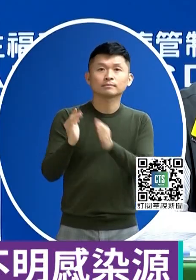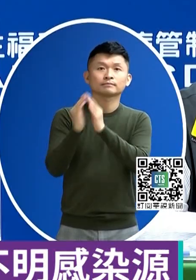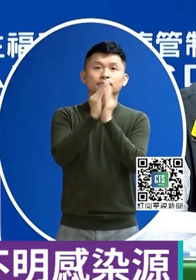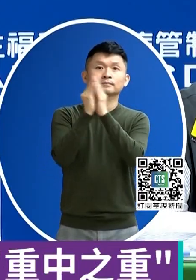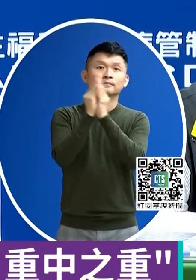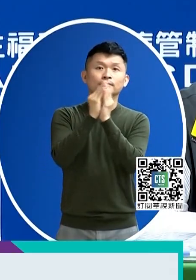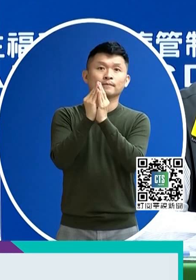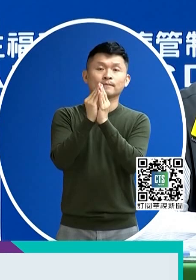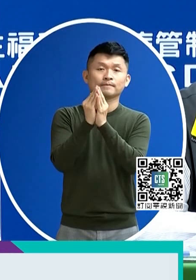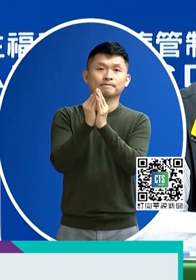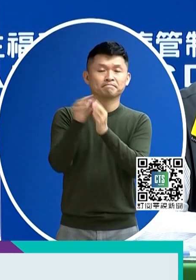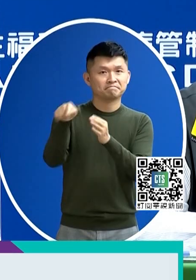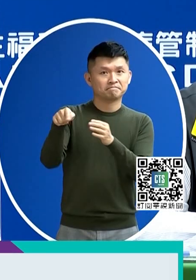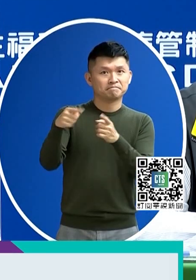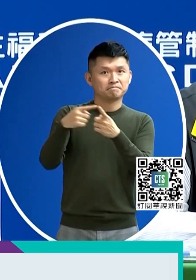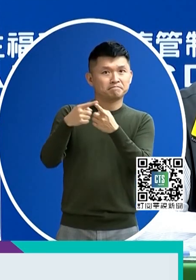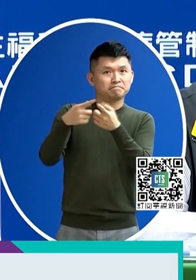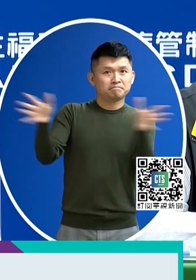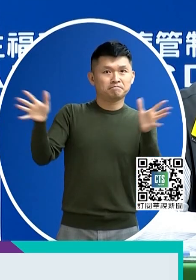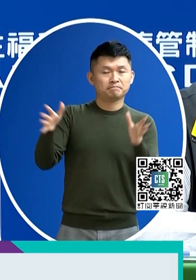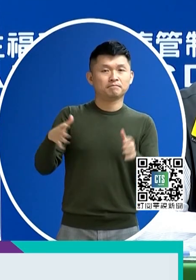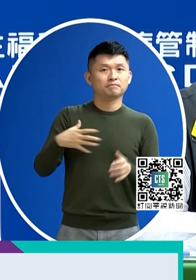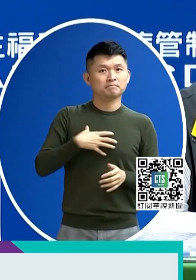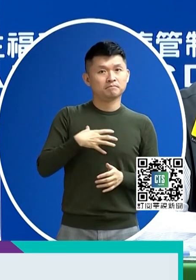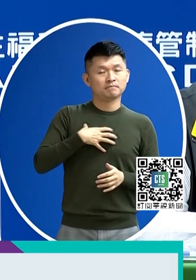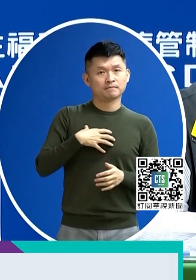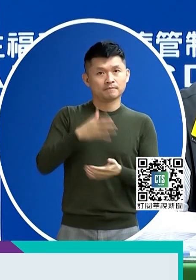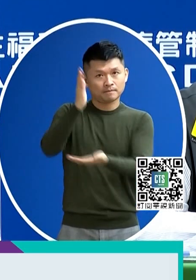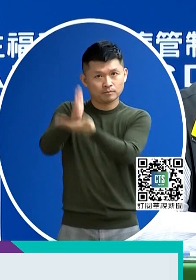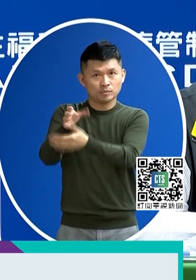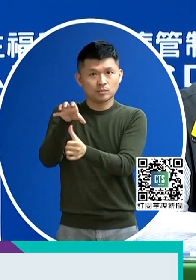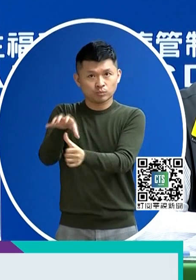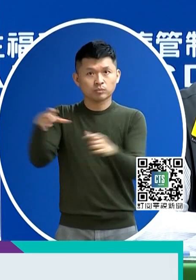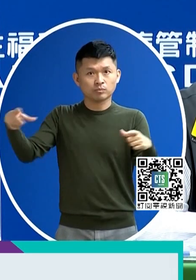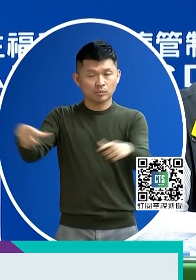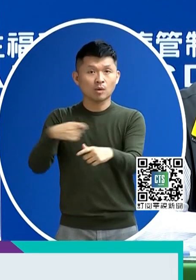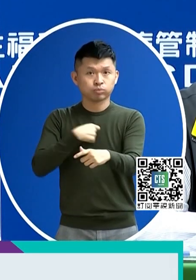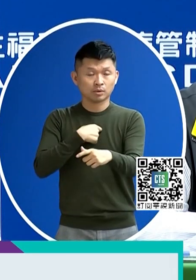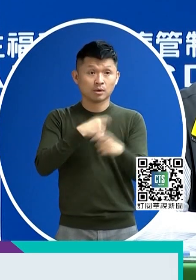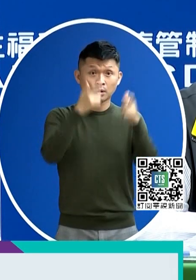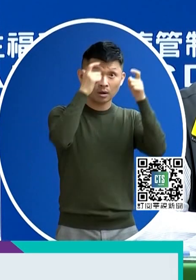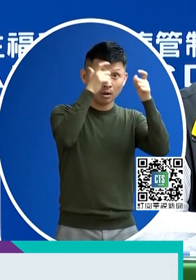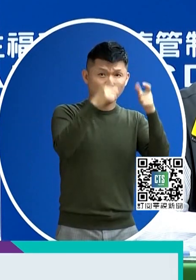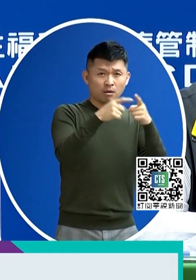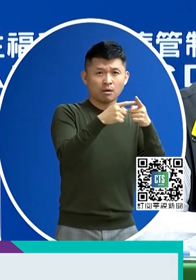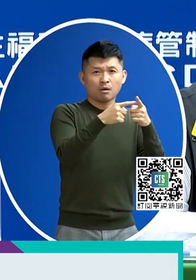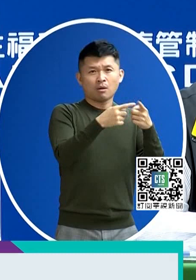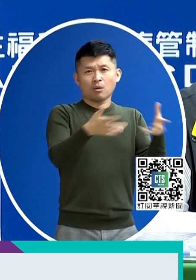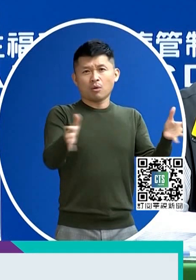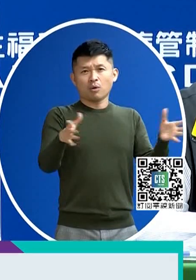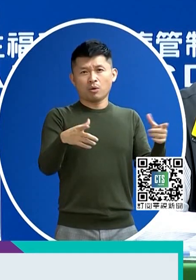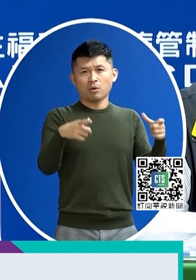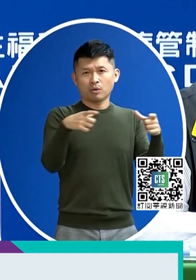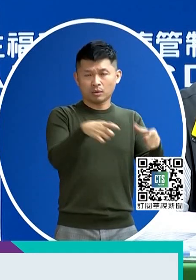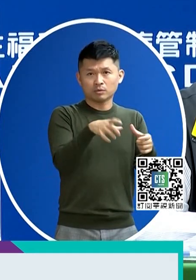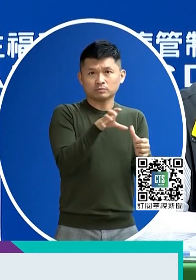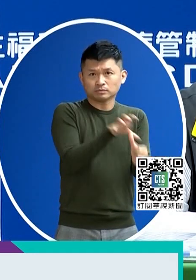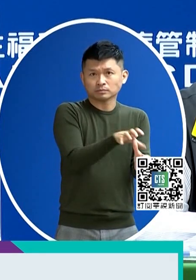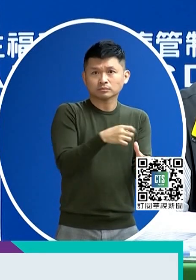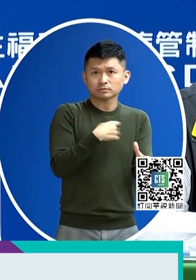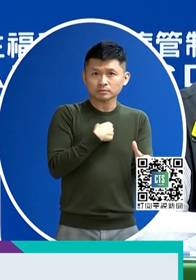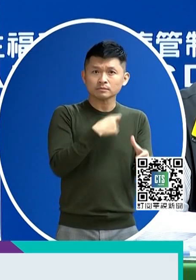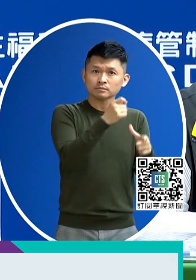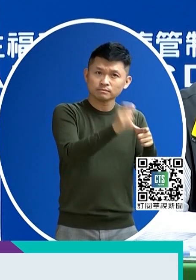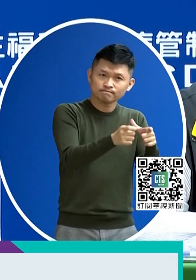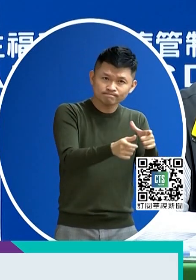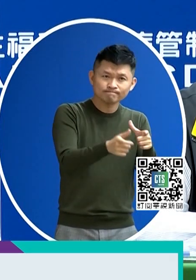园这规模比较大怎么样把它停住？高雄这规模大，相对的厂商各类的非